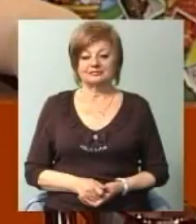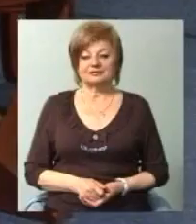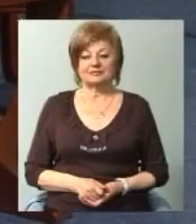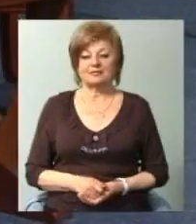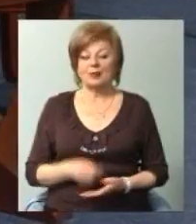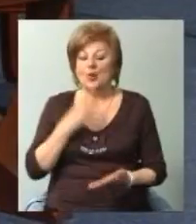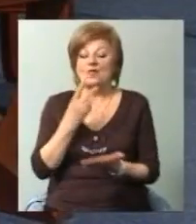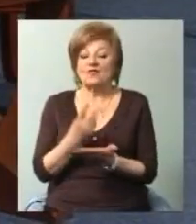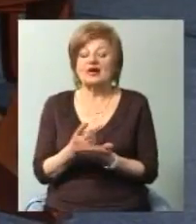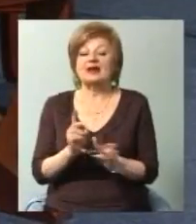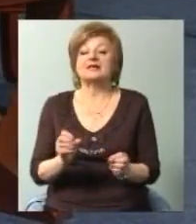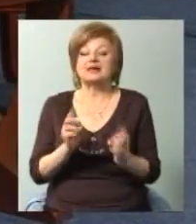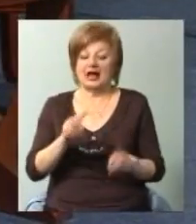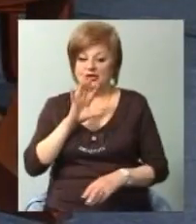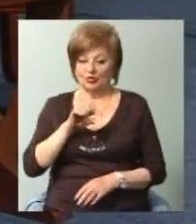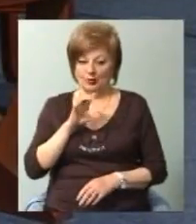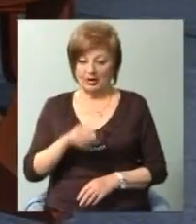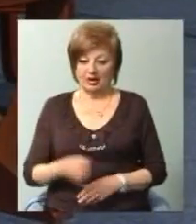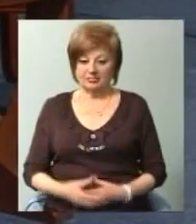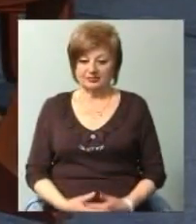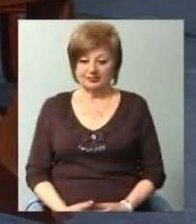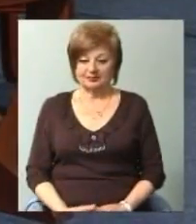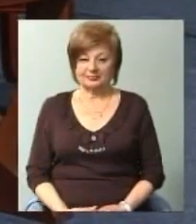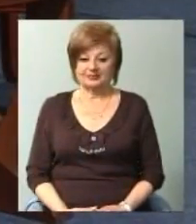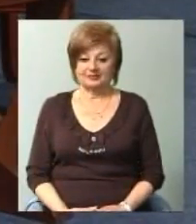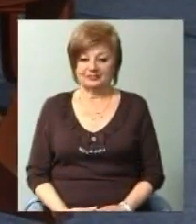Який її зовнішній вигляд?